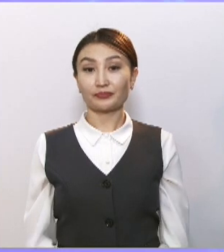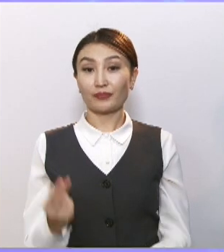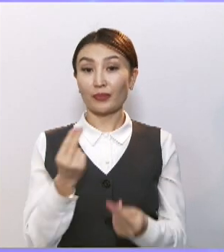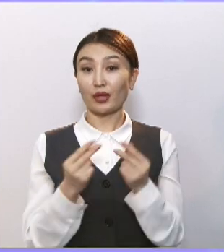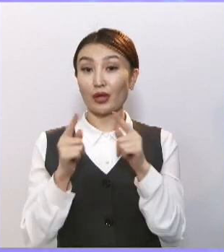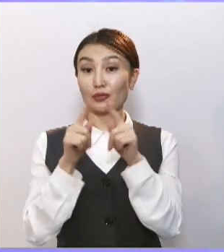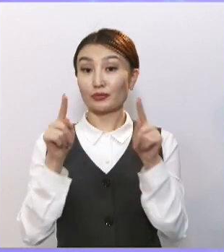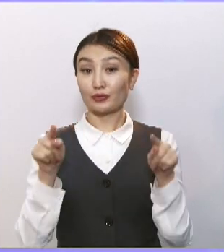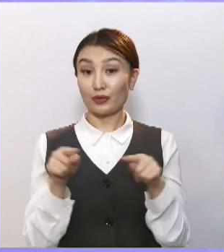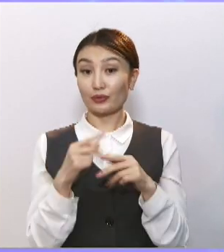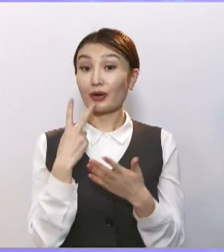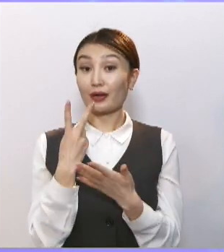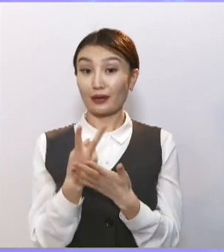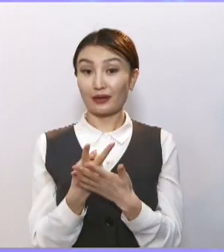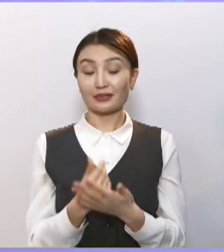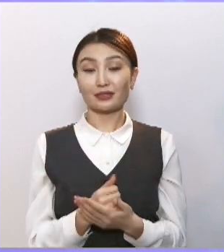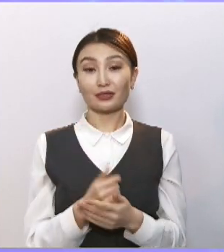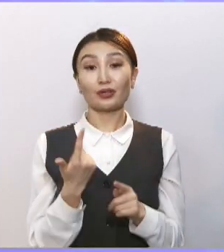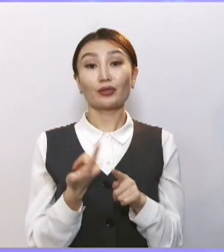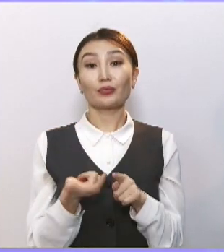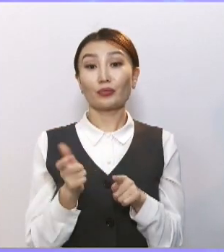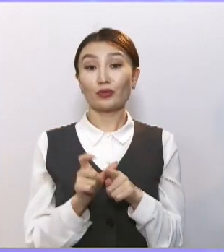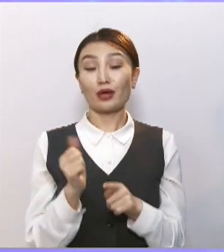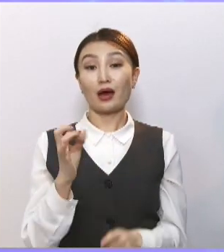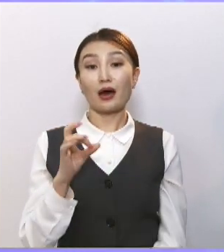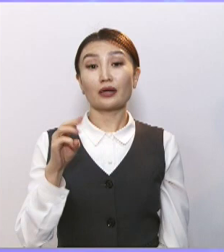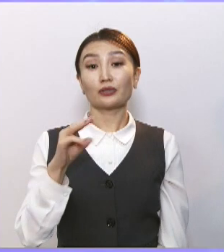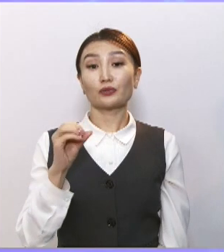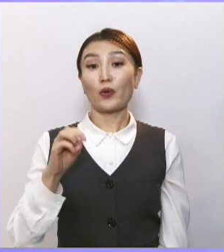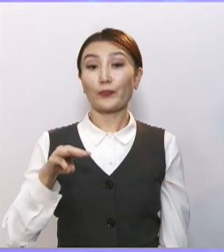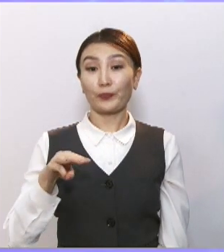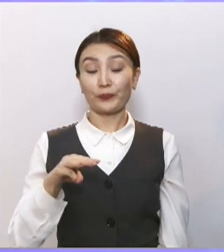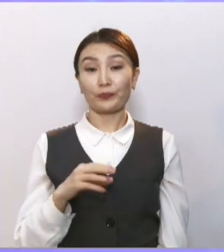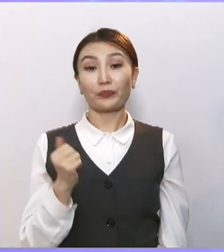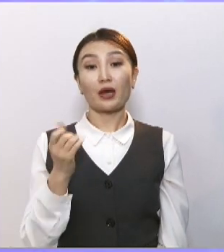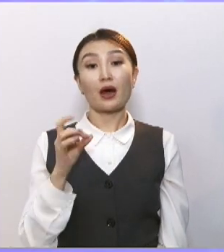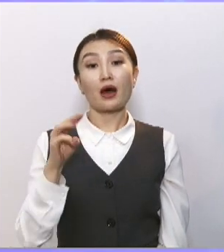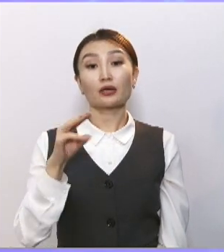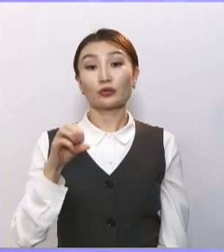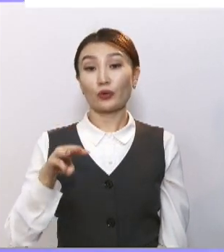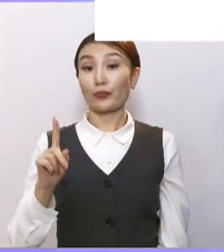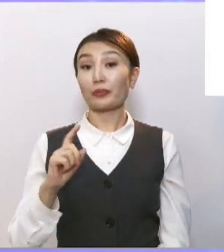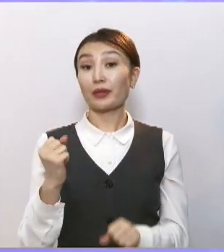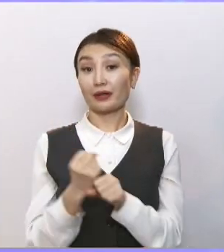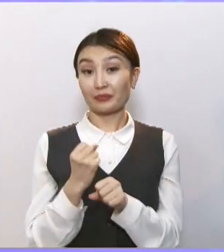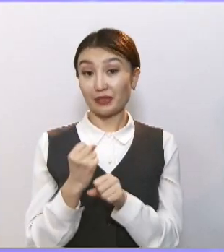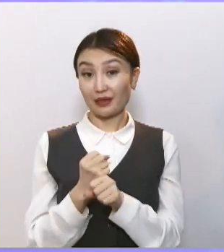Сүрөттү карагылачы. Бул Артём. Артём эмне кылып жатат?